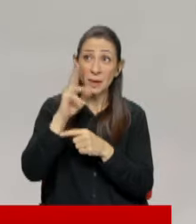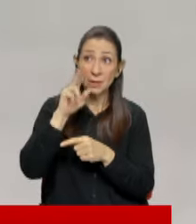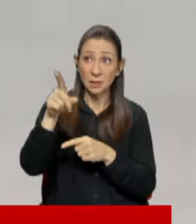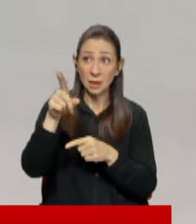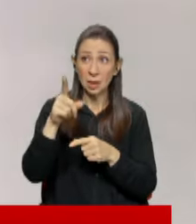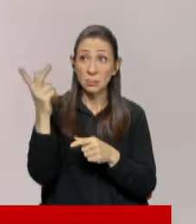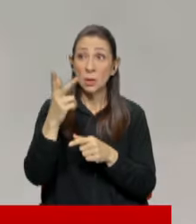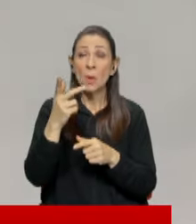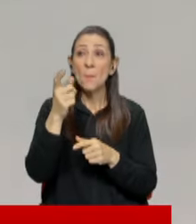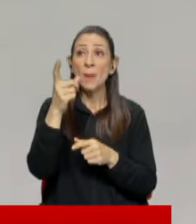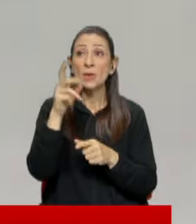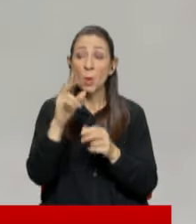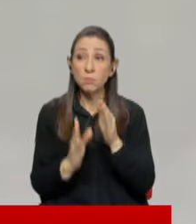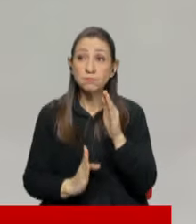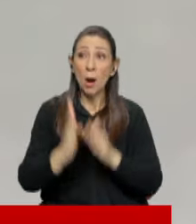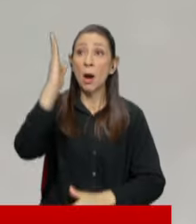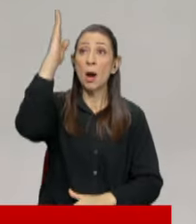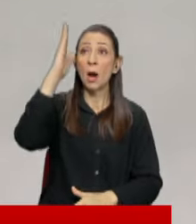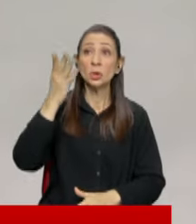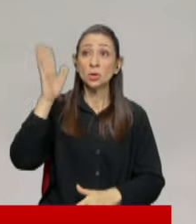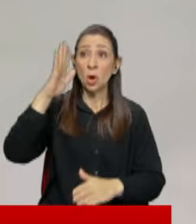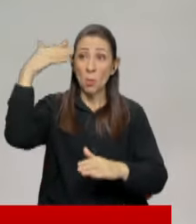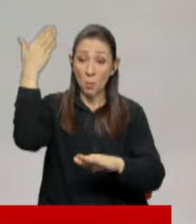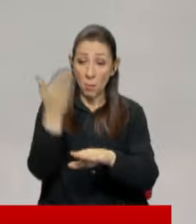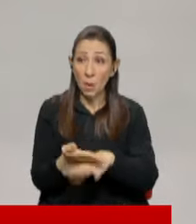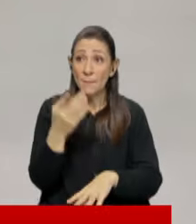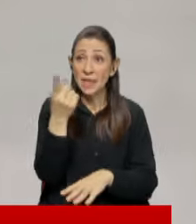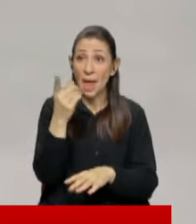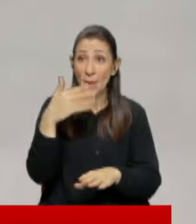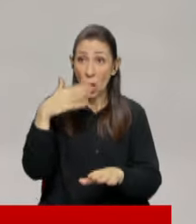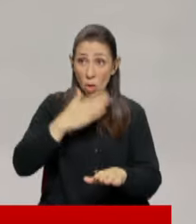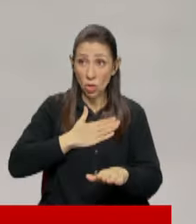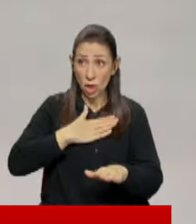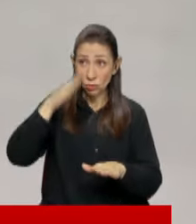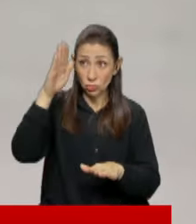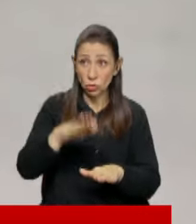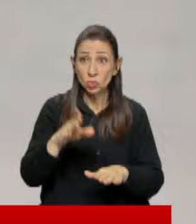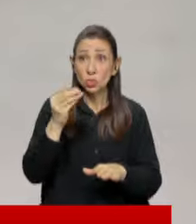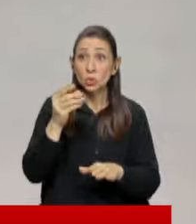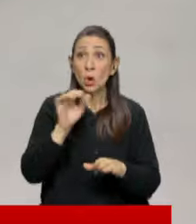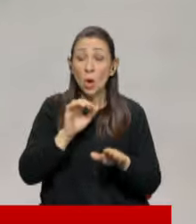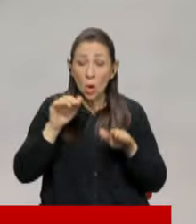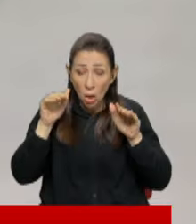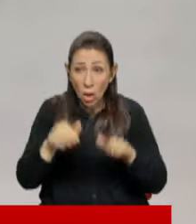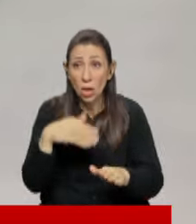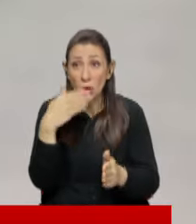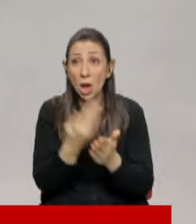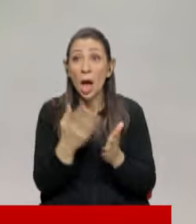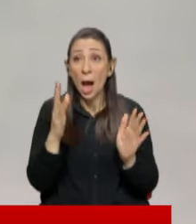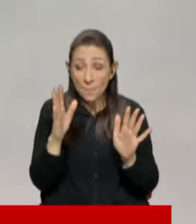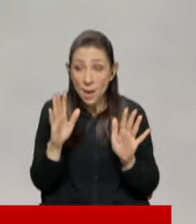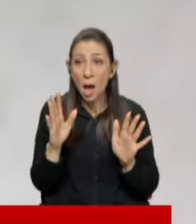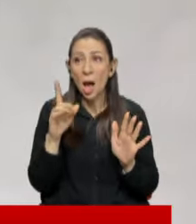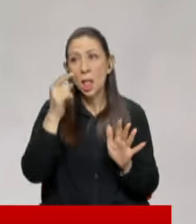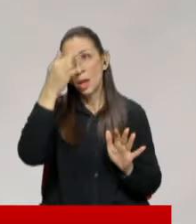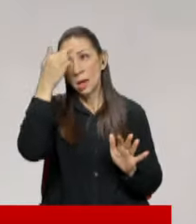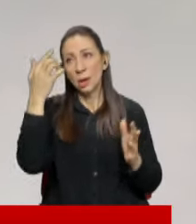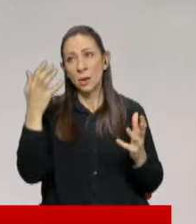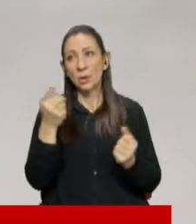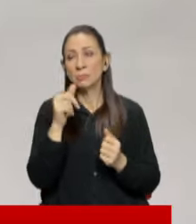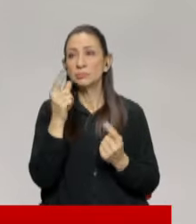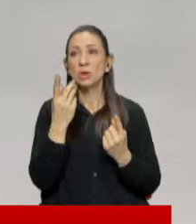bir mermi gibi havaya yükseliyor ve ardından yere düşüyor. Hatta bir tanesi hemen önüne düşüyor o çocuğun. Çocuk da takılıp düşüyor. Ancak Allah'tan